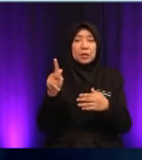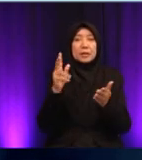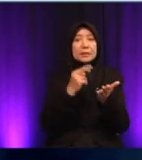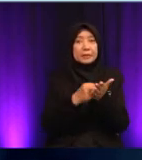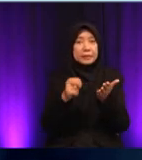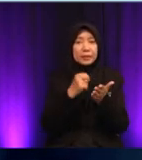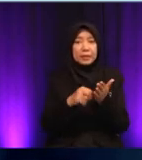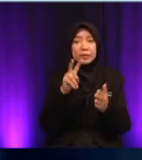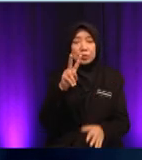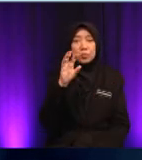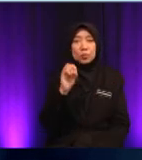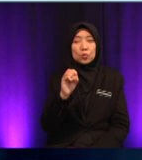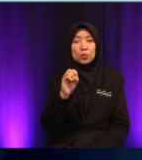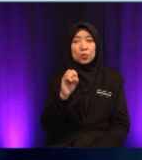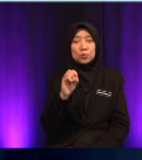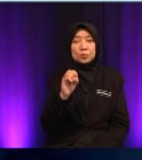sama dengan